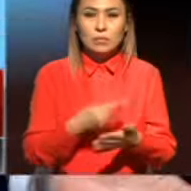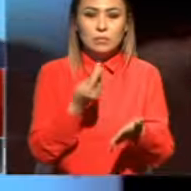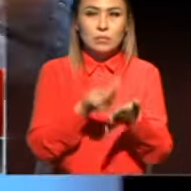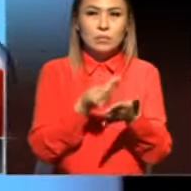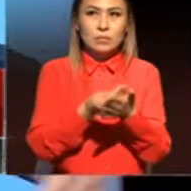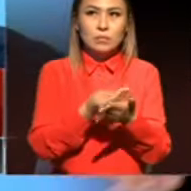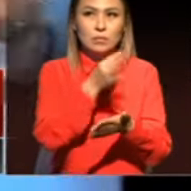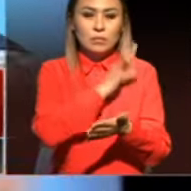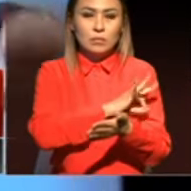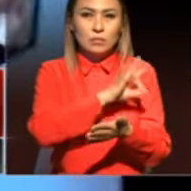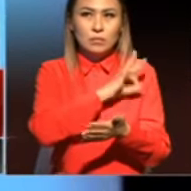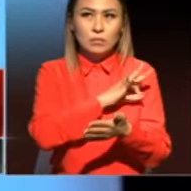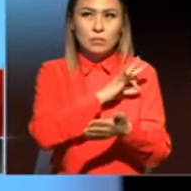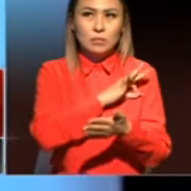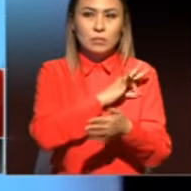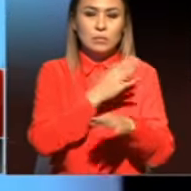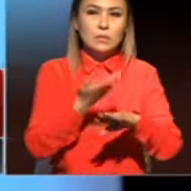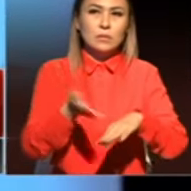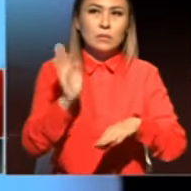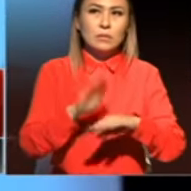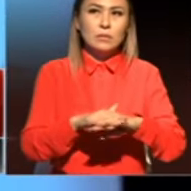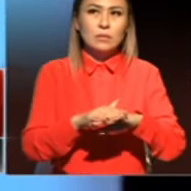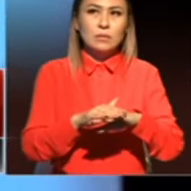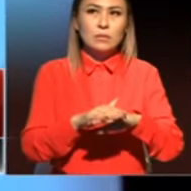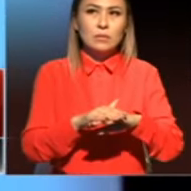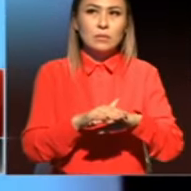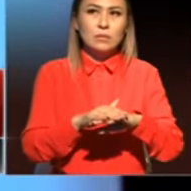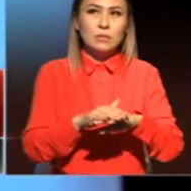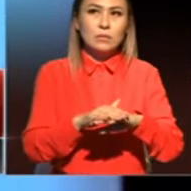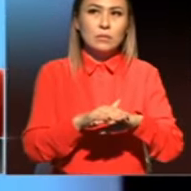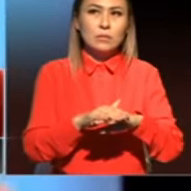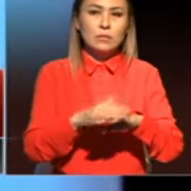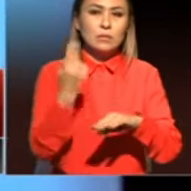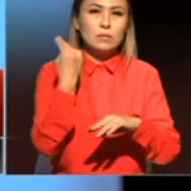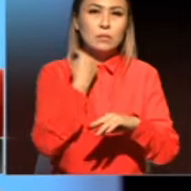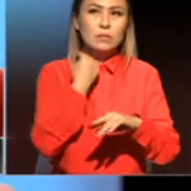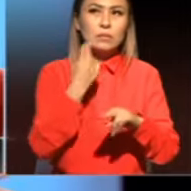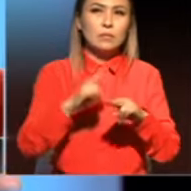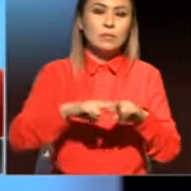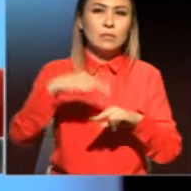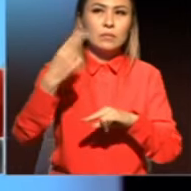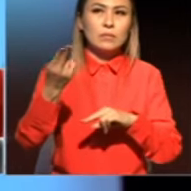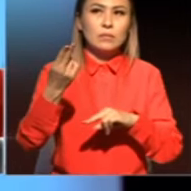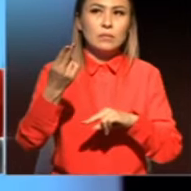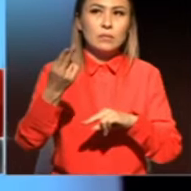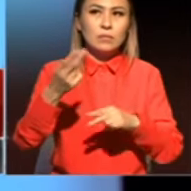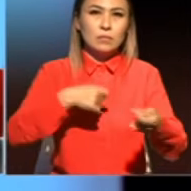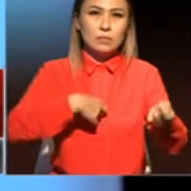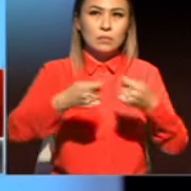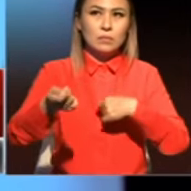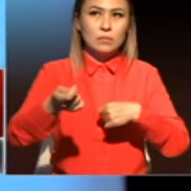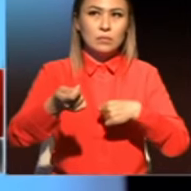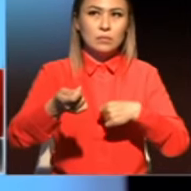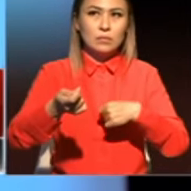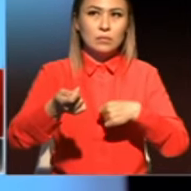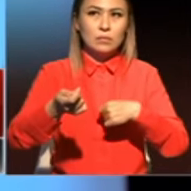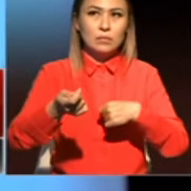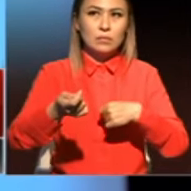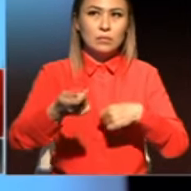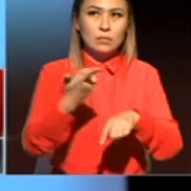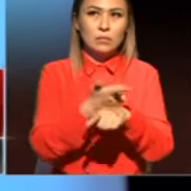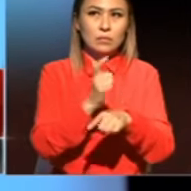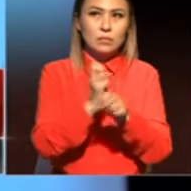табыс кірісін кіргізілмейтін қиындығымыз қарызбен жабу қиындығына алмастырып отыр. А бұл қауіпті,